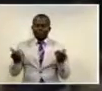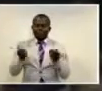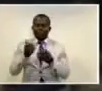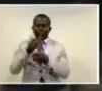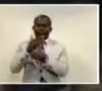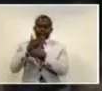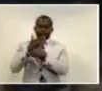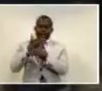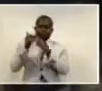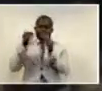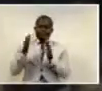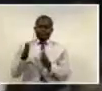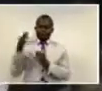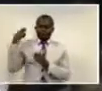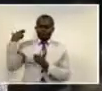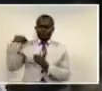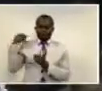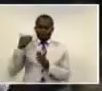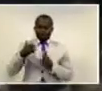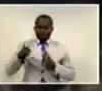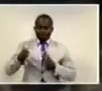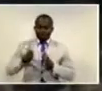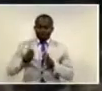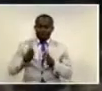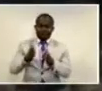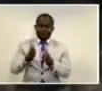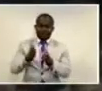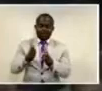minisitiri urebana n'iby'imihanda